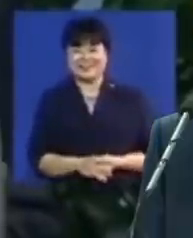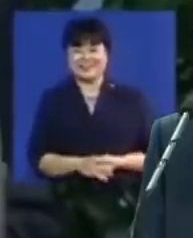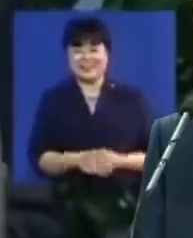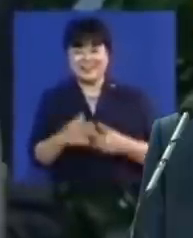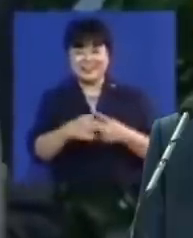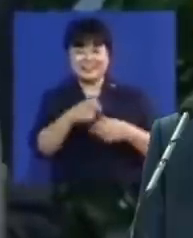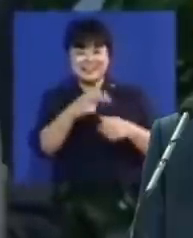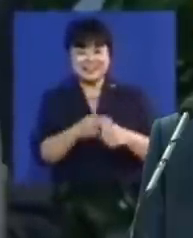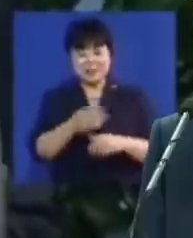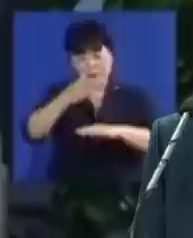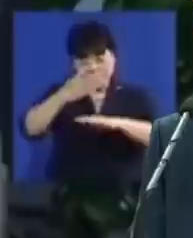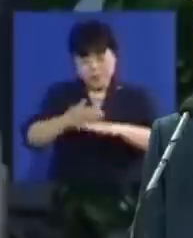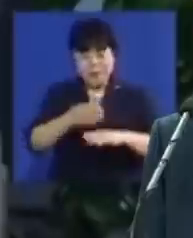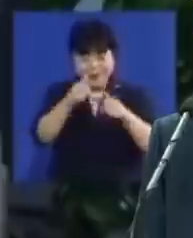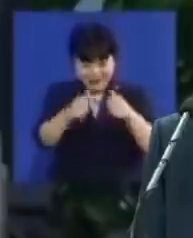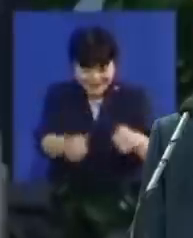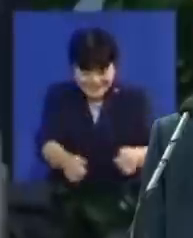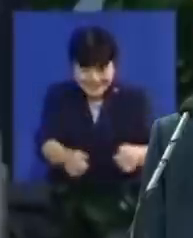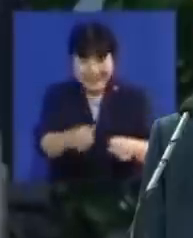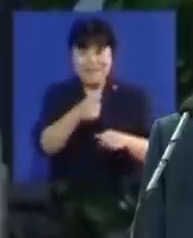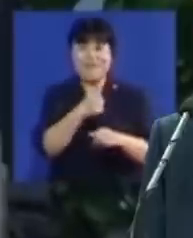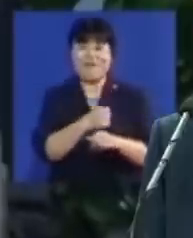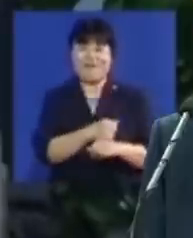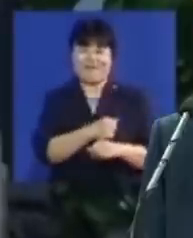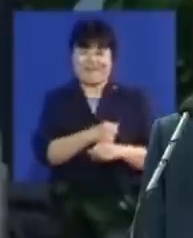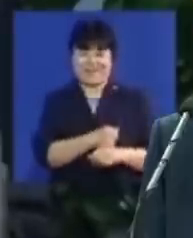의사 선생님께 고맙다는 인사 다 하고